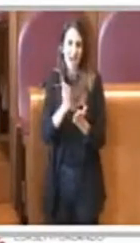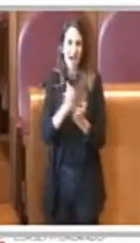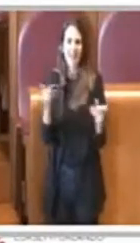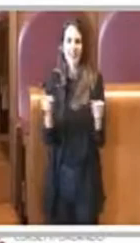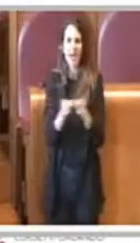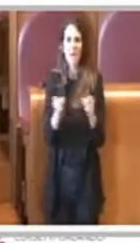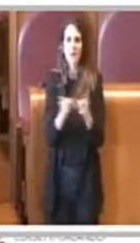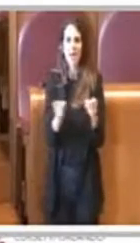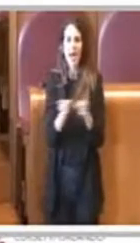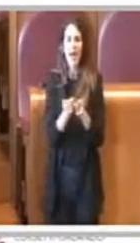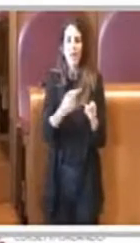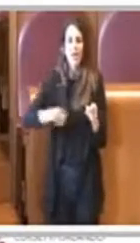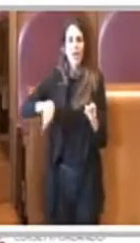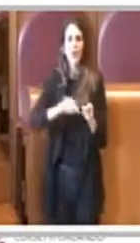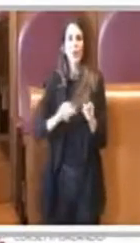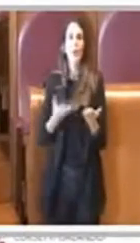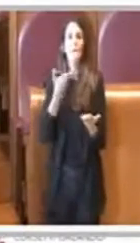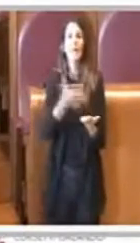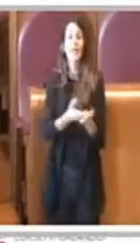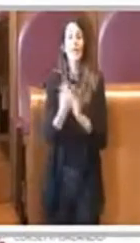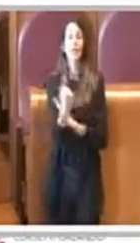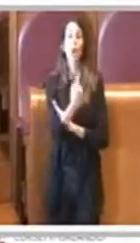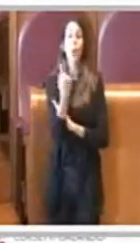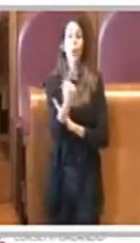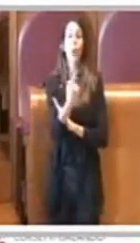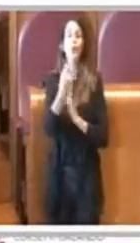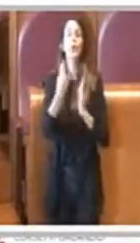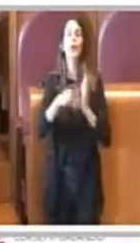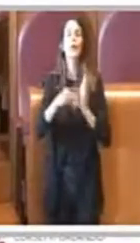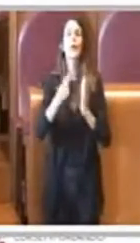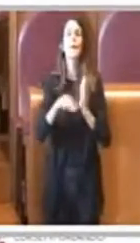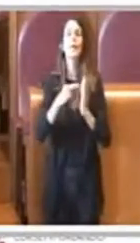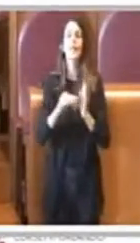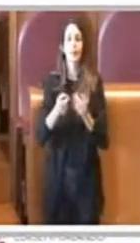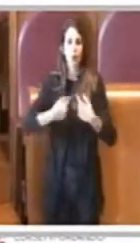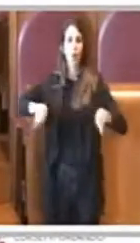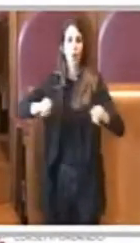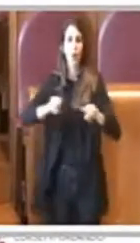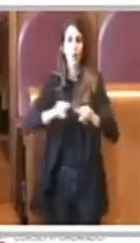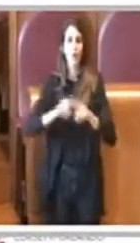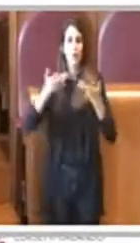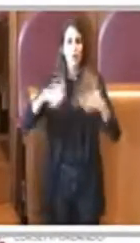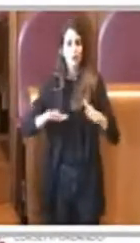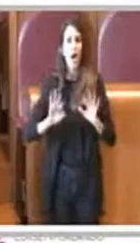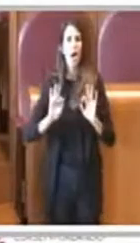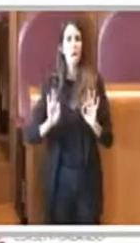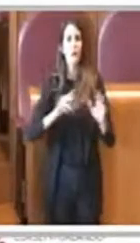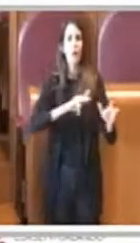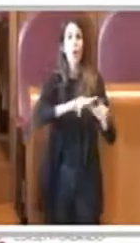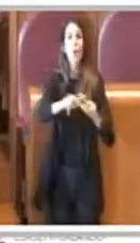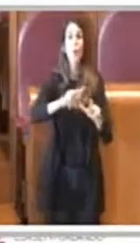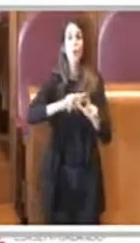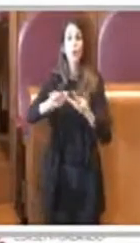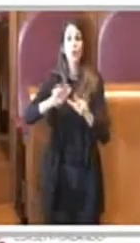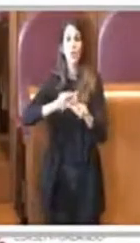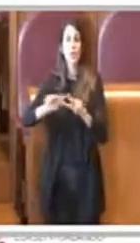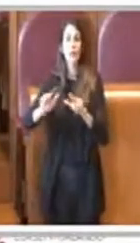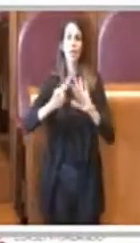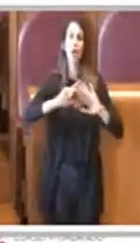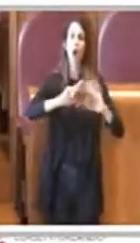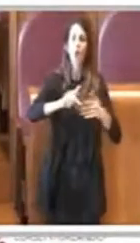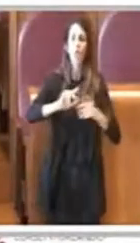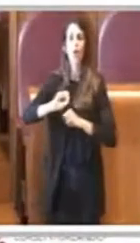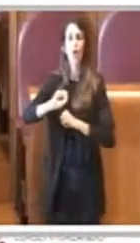un unico emendamento di commissione, accogliendo quelle che sono le osservazioni dei municipi 8 e